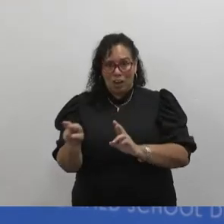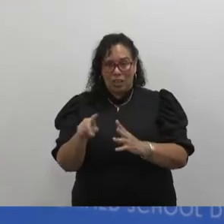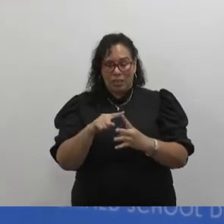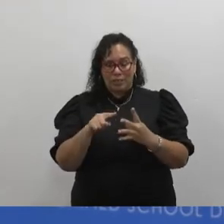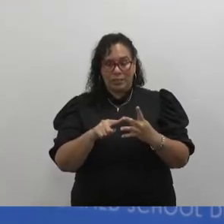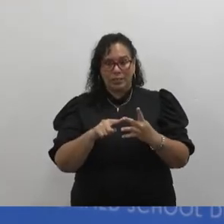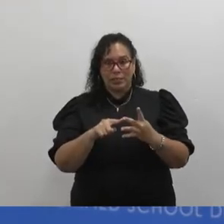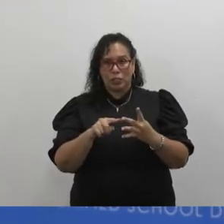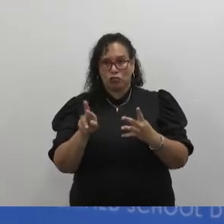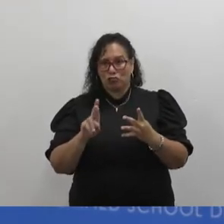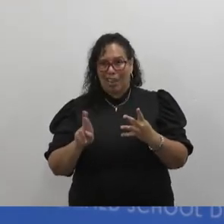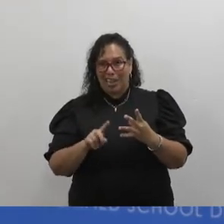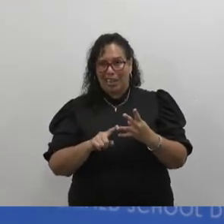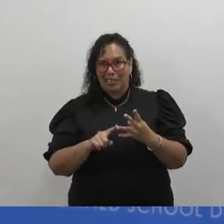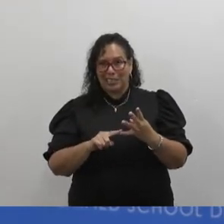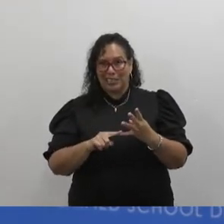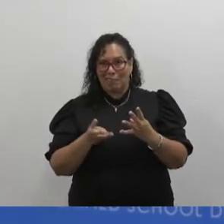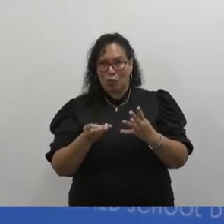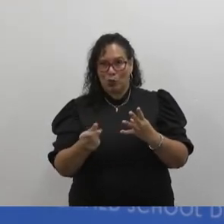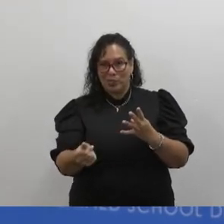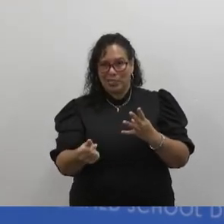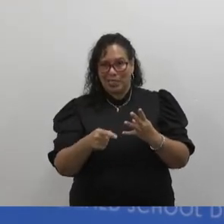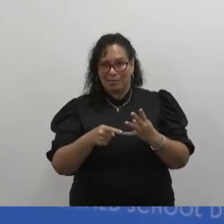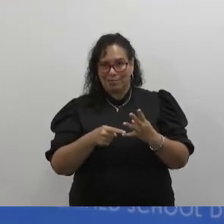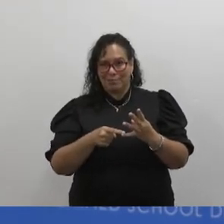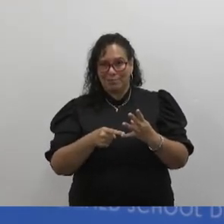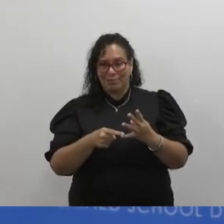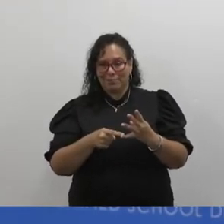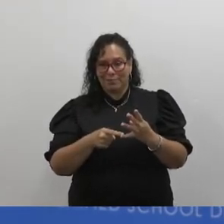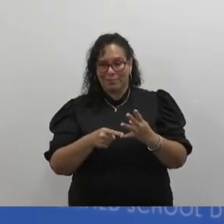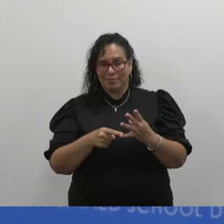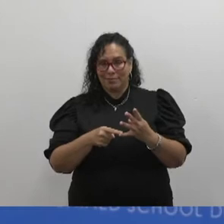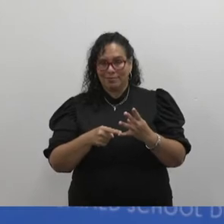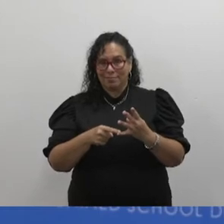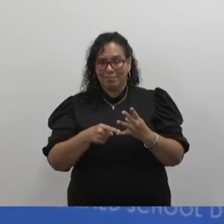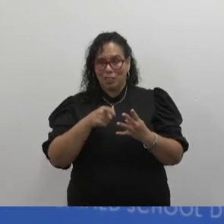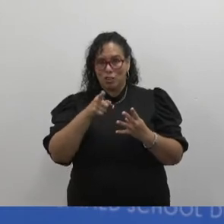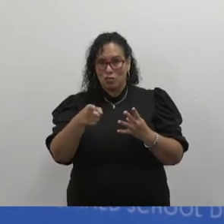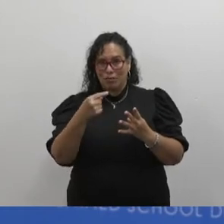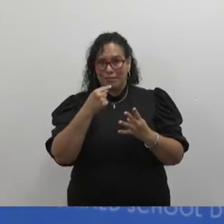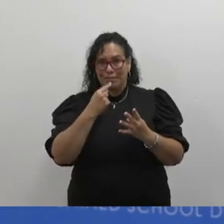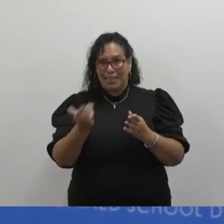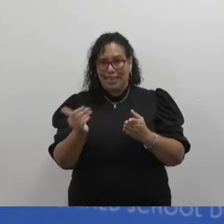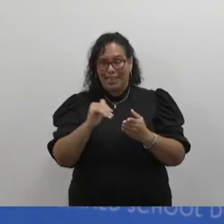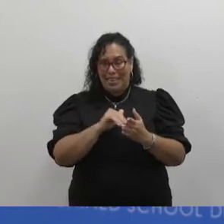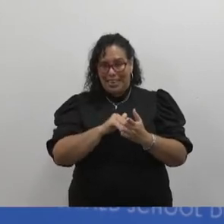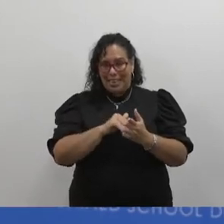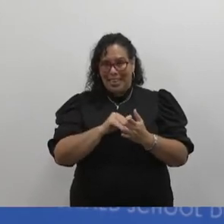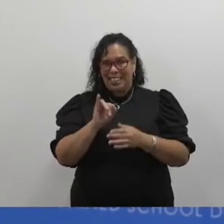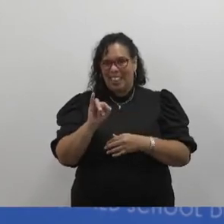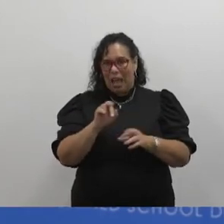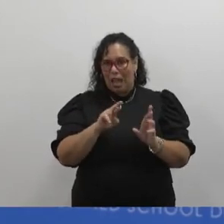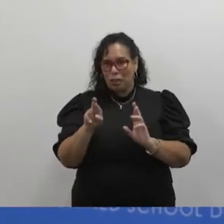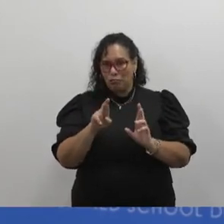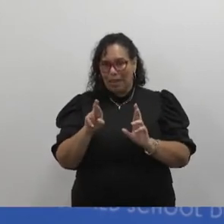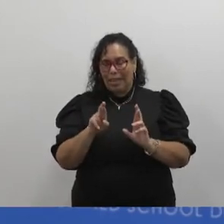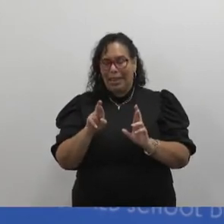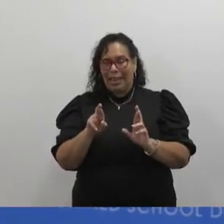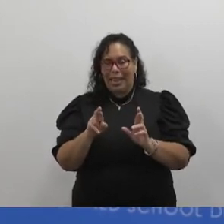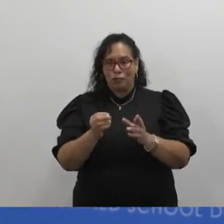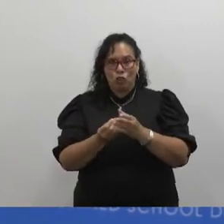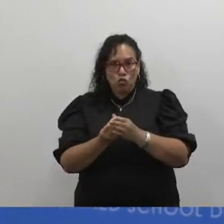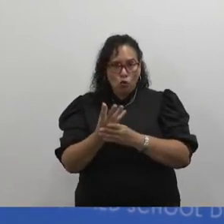kiếm được bây giờ mở bài ca này em khởi thả miền bị bay buồn đôi chưa proficiency readiness